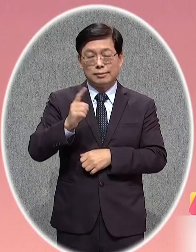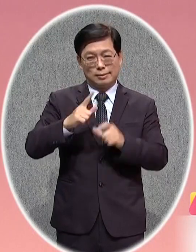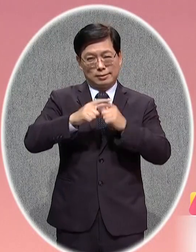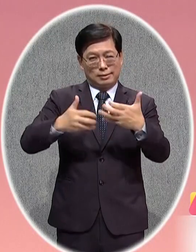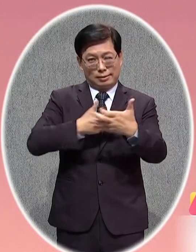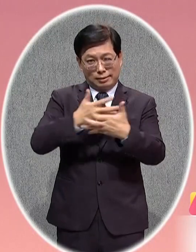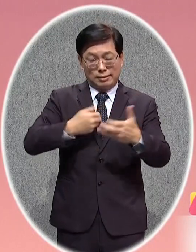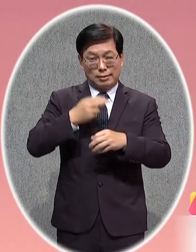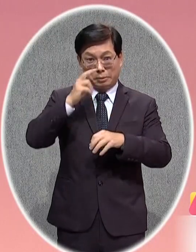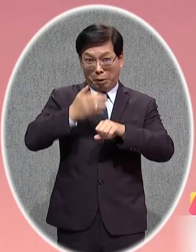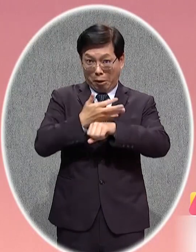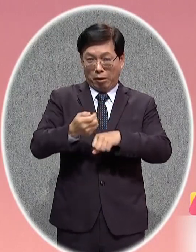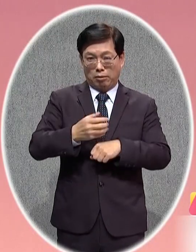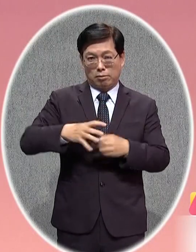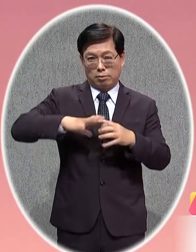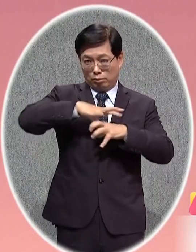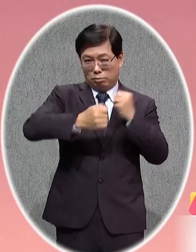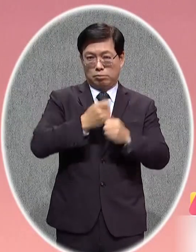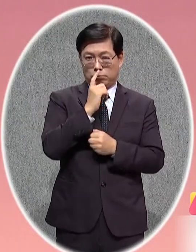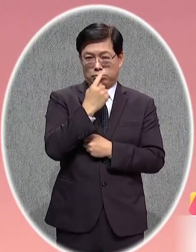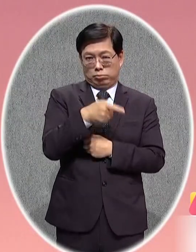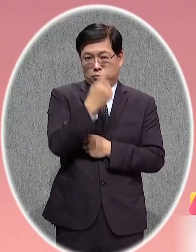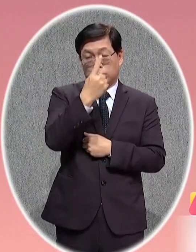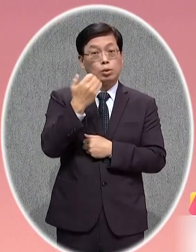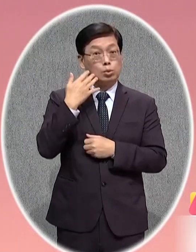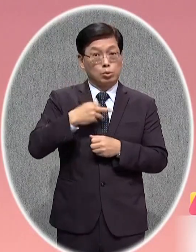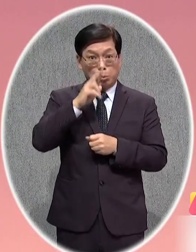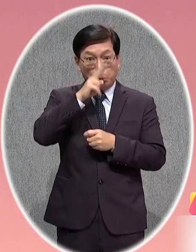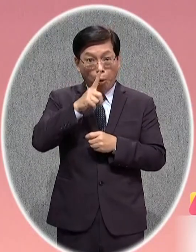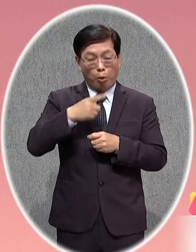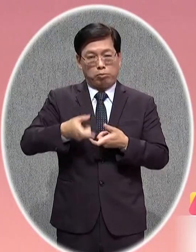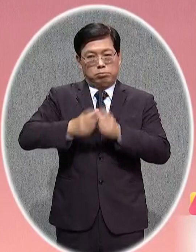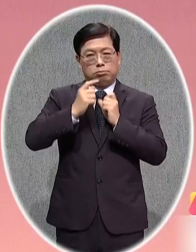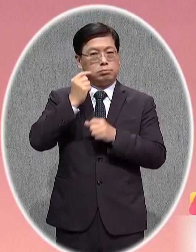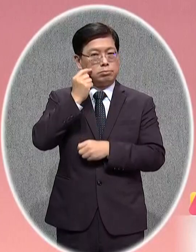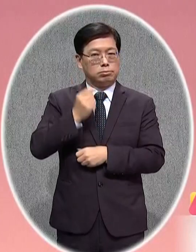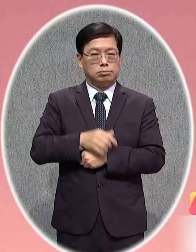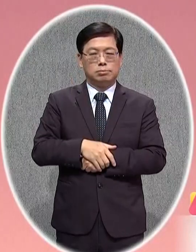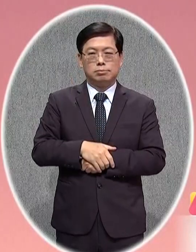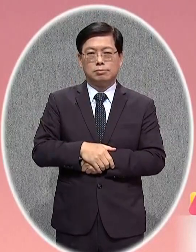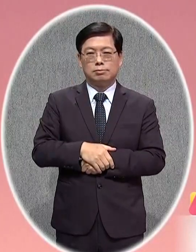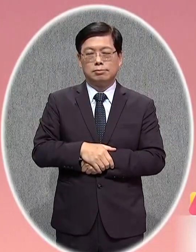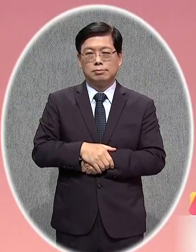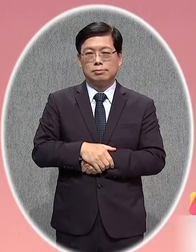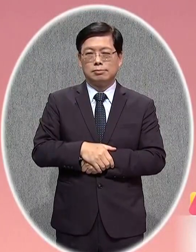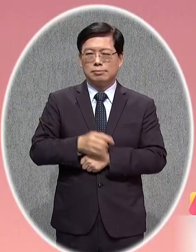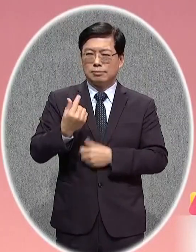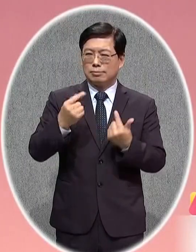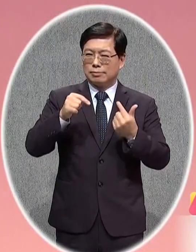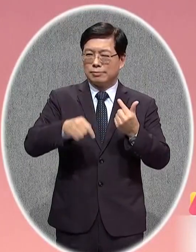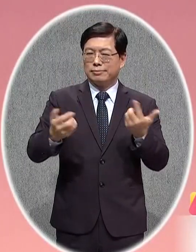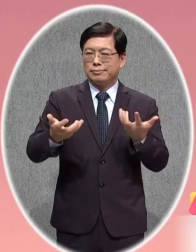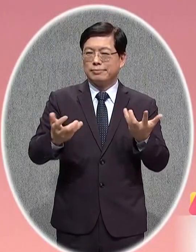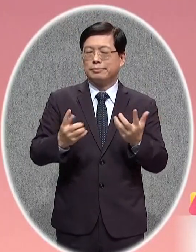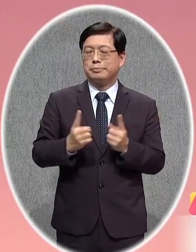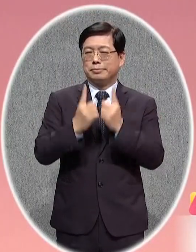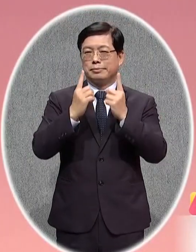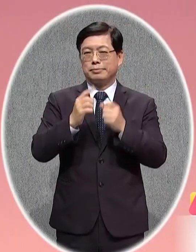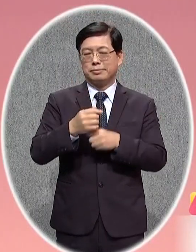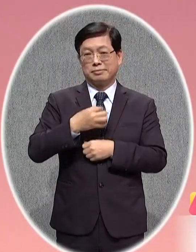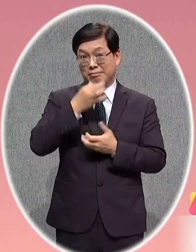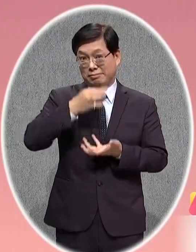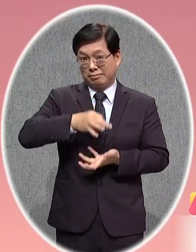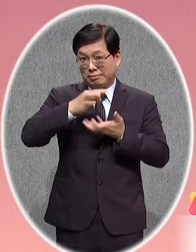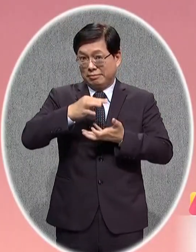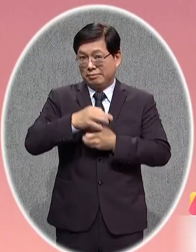潭藻礁全世界就只有这么一个，我们错误了我们就回不去了。所以在这个状况下，我们担